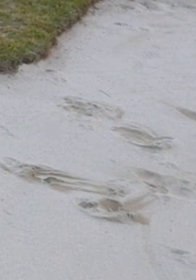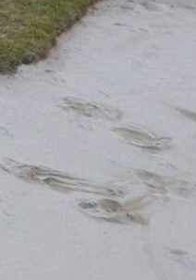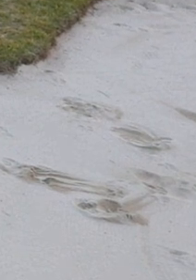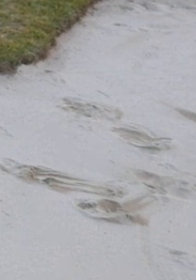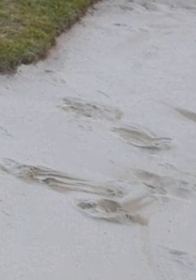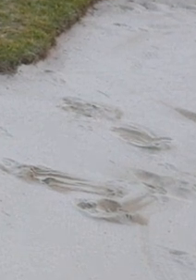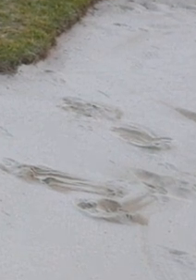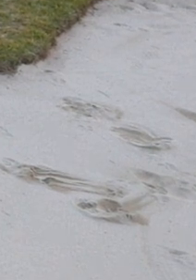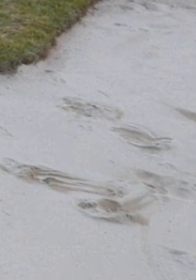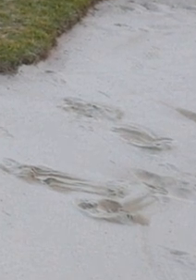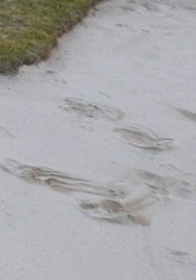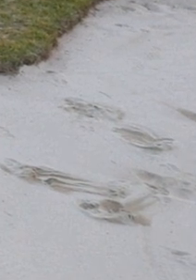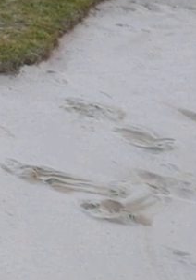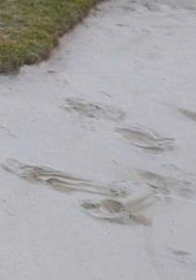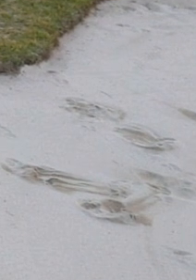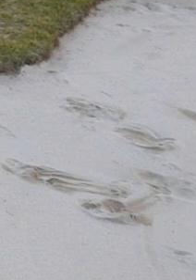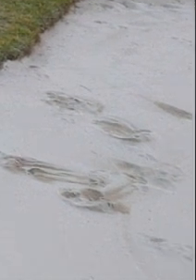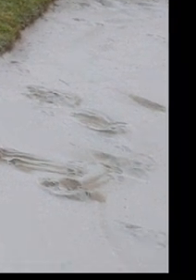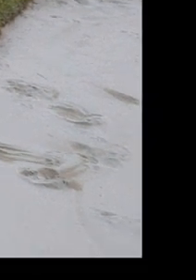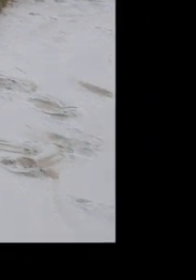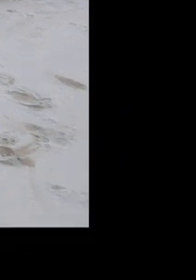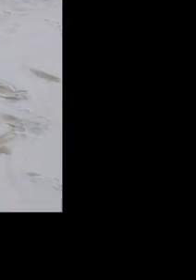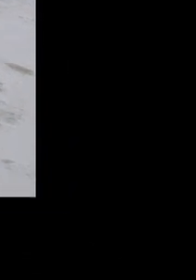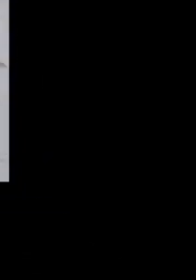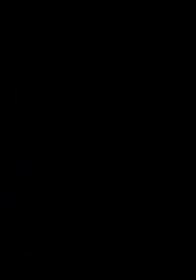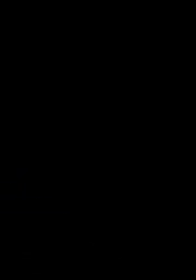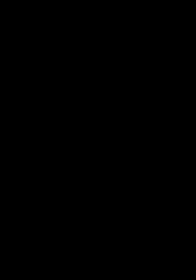어. 아웃.